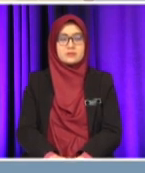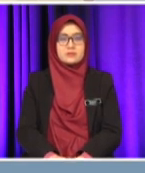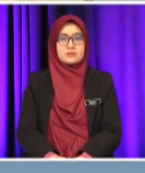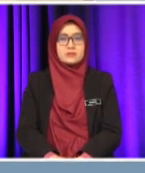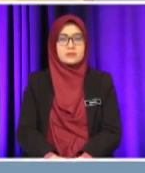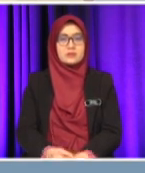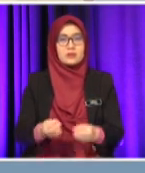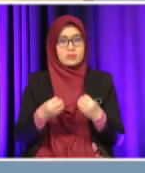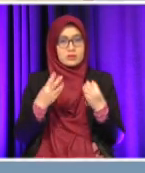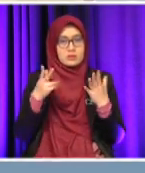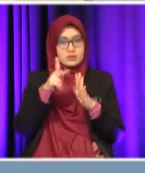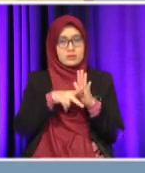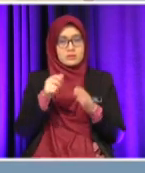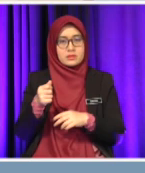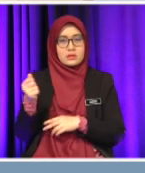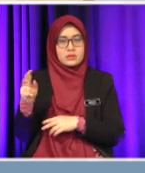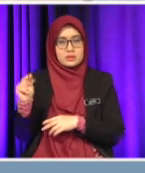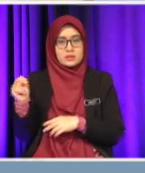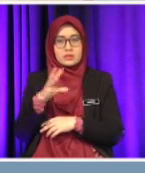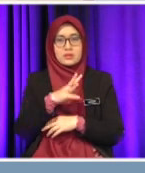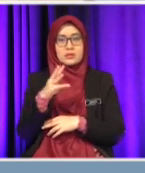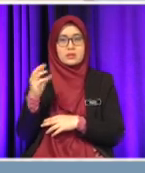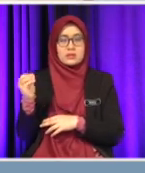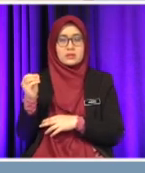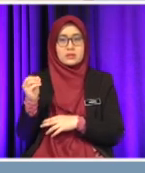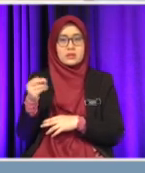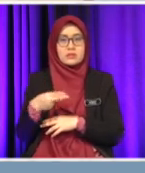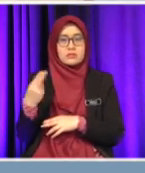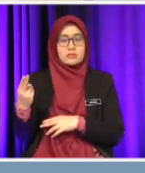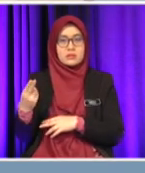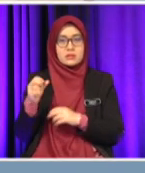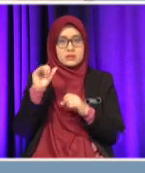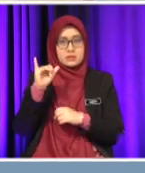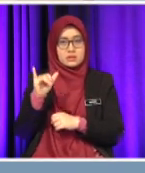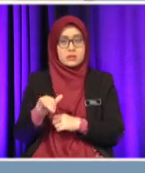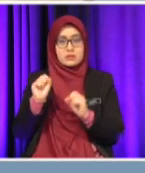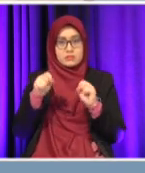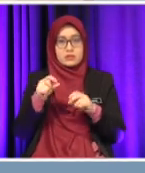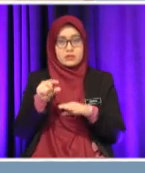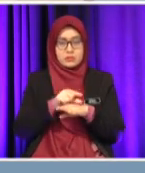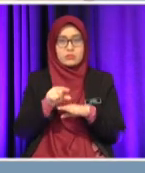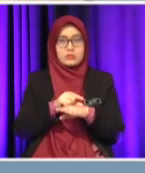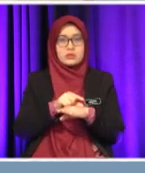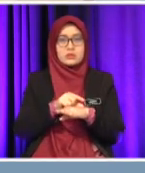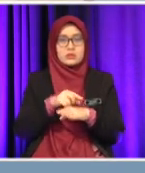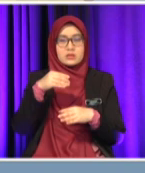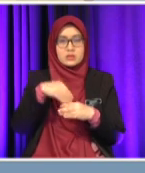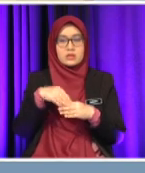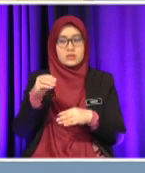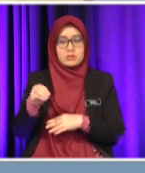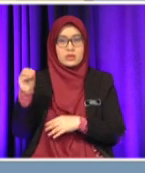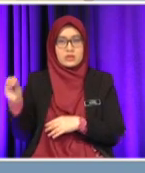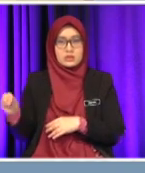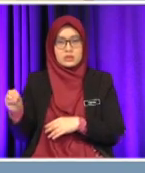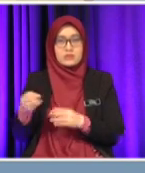menanam tumbuhan batik kita perlukan 4 saja dari contoh tanah bekas